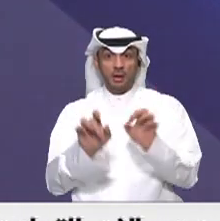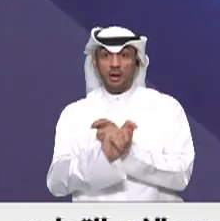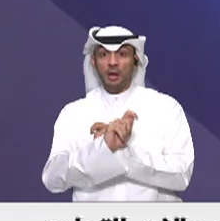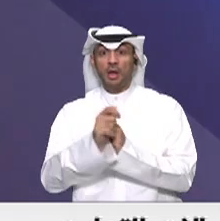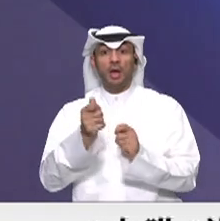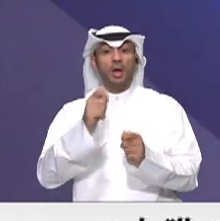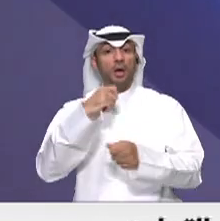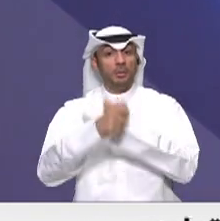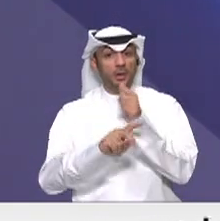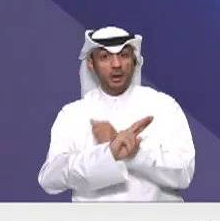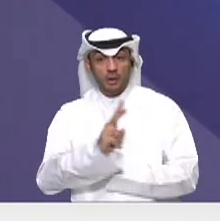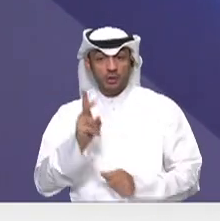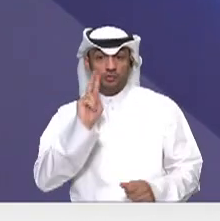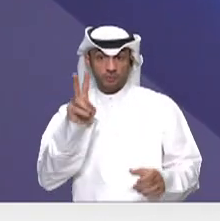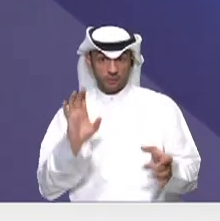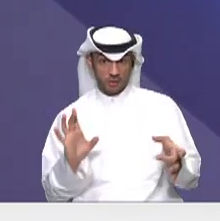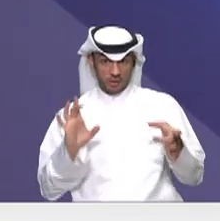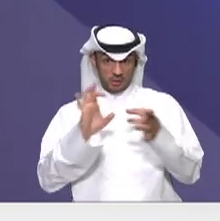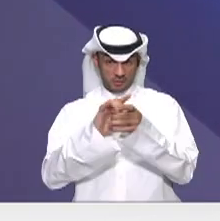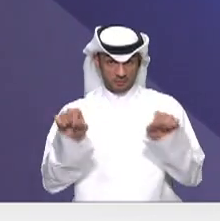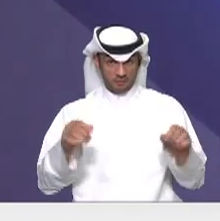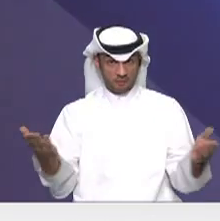توقيع هذه الاتفاقية بين بنك وربا